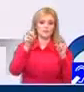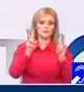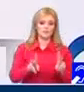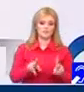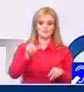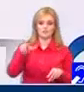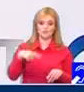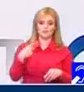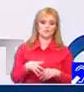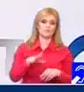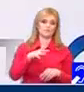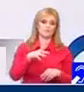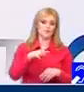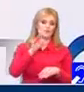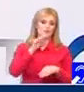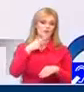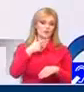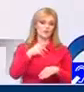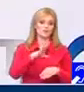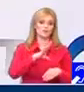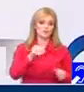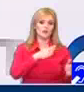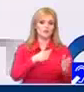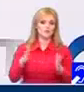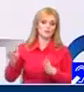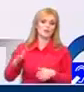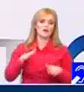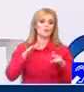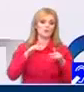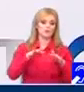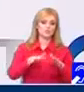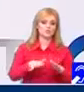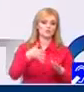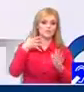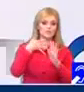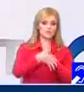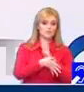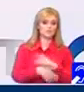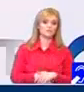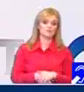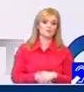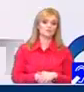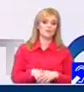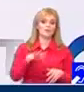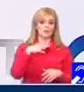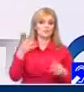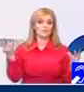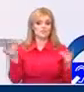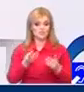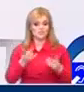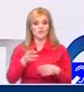implementarea lentă a reformelor prin faptul că nu a fost respectat procesul de transparență decizională sau că unele necesită